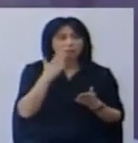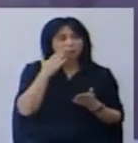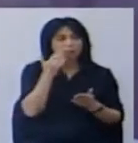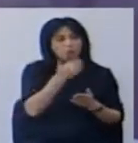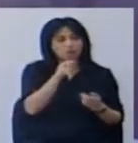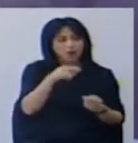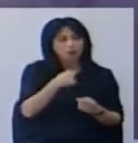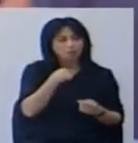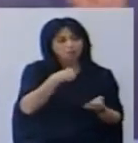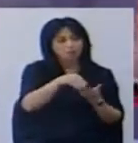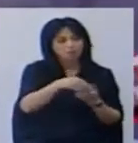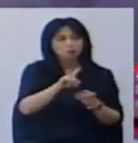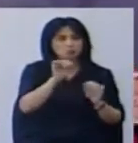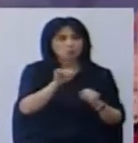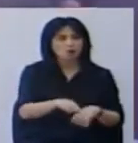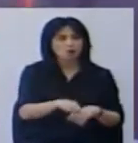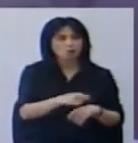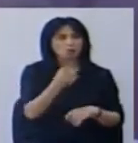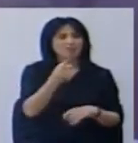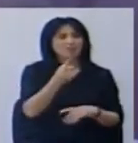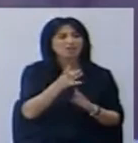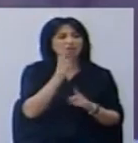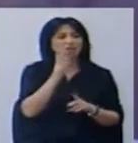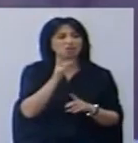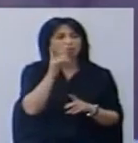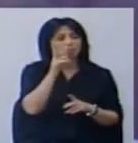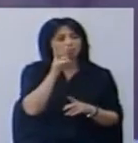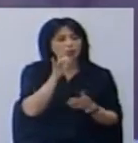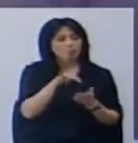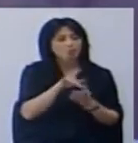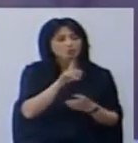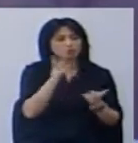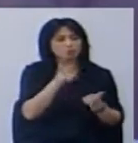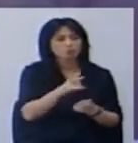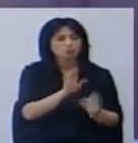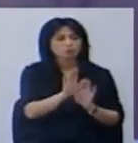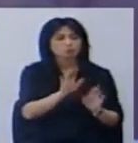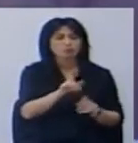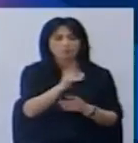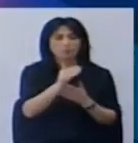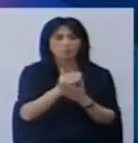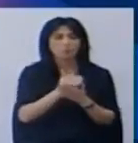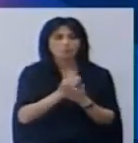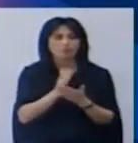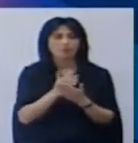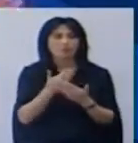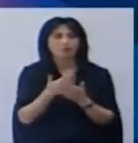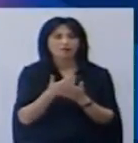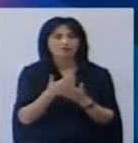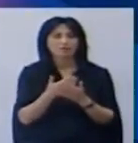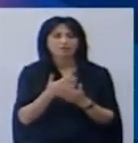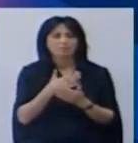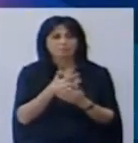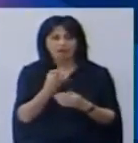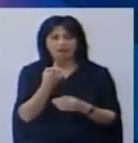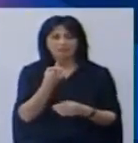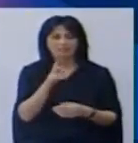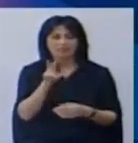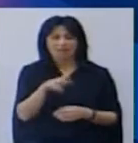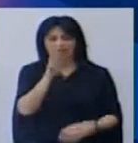საკუთრება, მას რაც უფრო უპირველესია, რაც ქუთაისის მოსახლეობის უკეთ. თქვენ პროგრამაში არის ასე, აი თქვათ, მე მაქვს 100